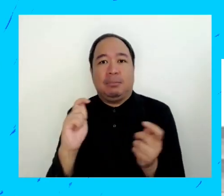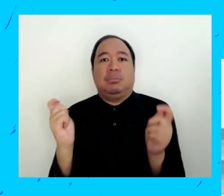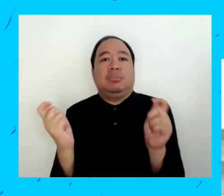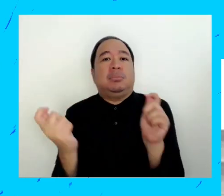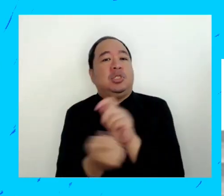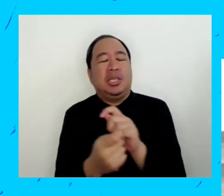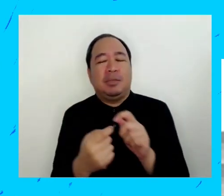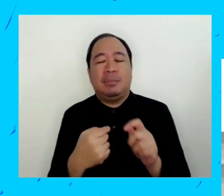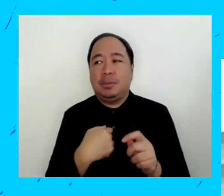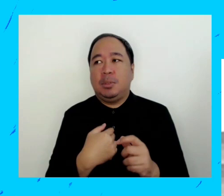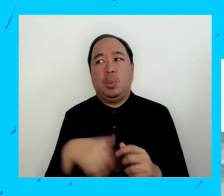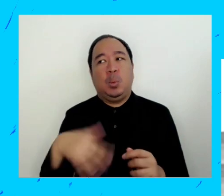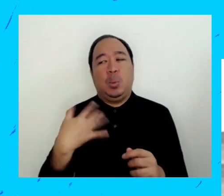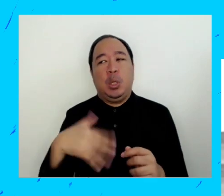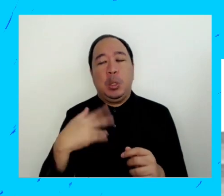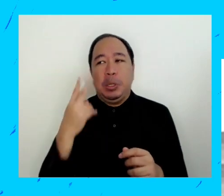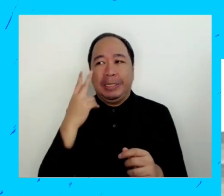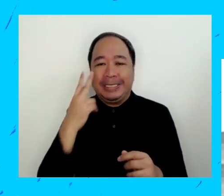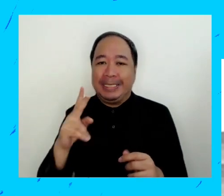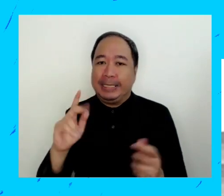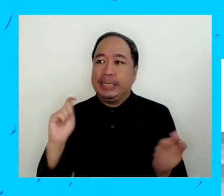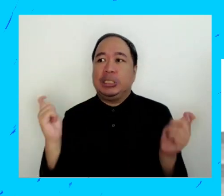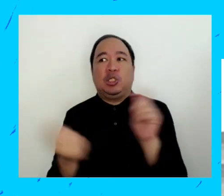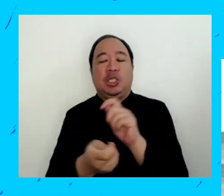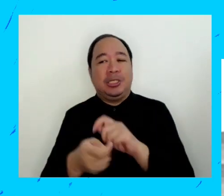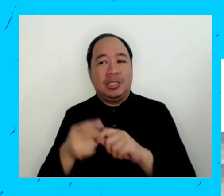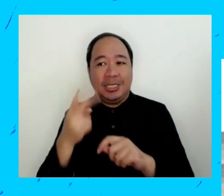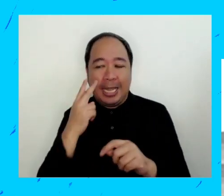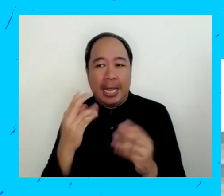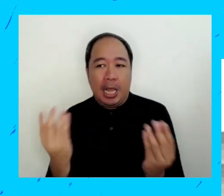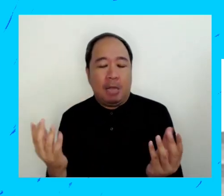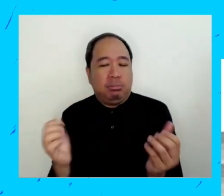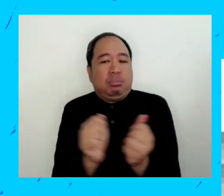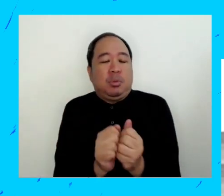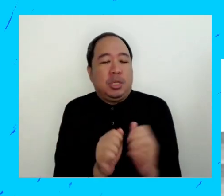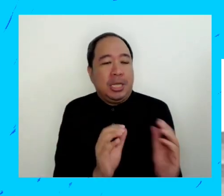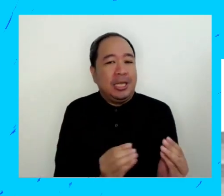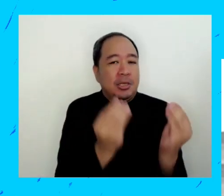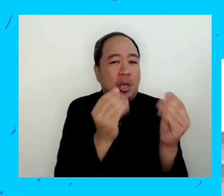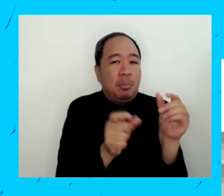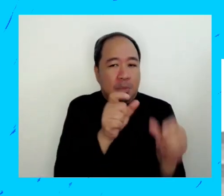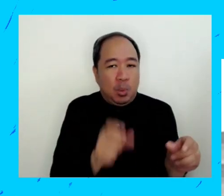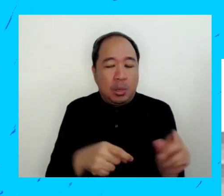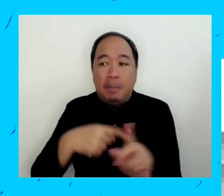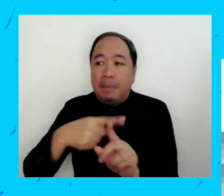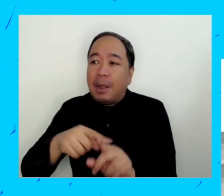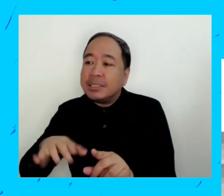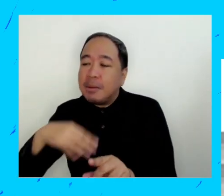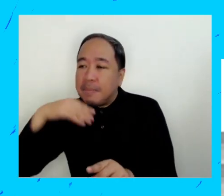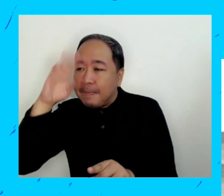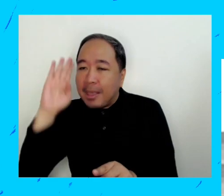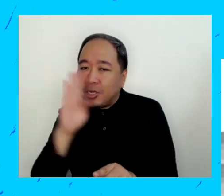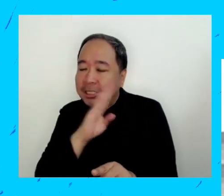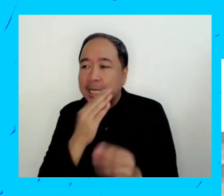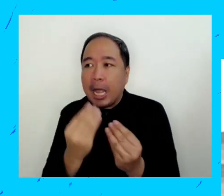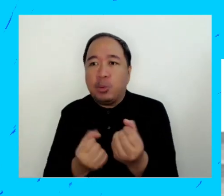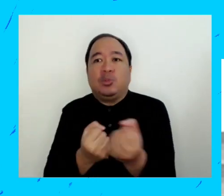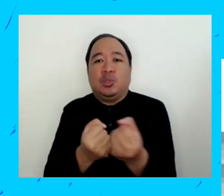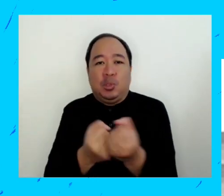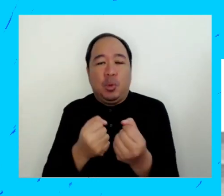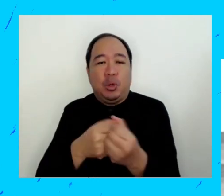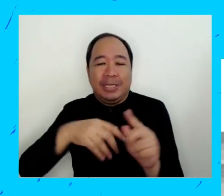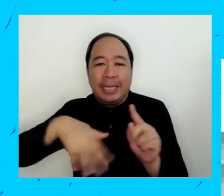vraiment. Et j'adore voir la transformation, non seulement chez les jeunes et les enfants, mais aussi les parents